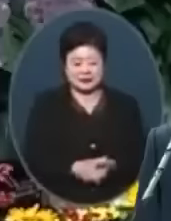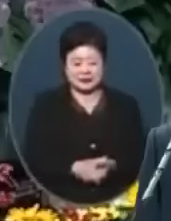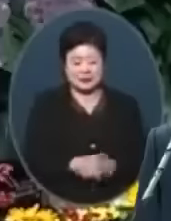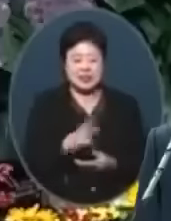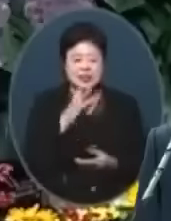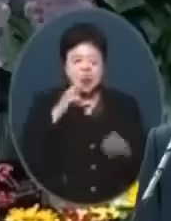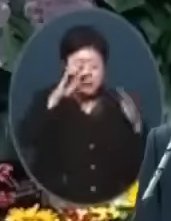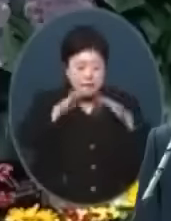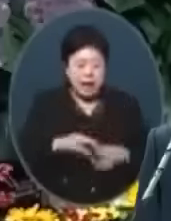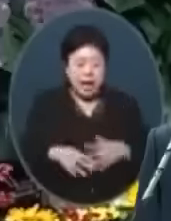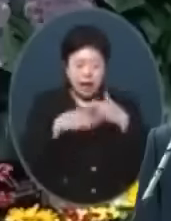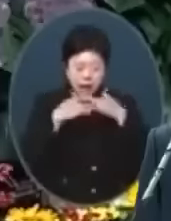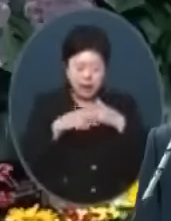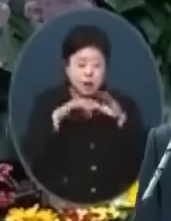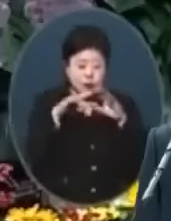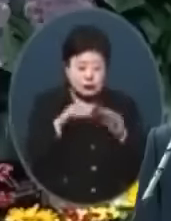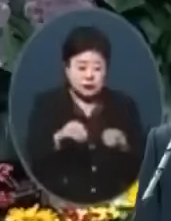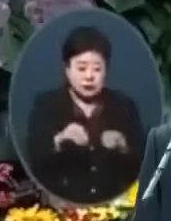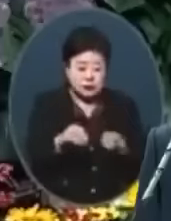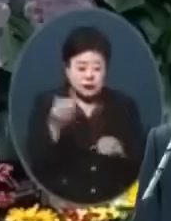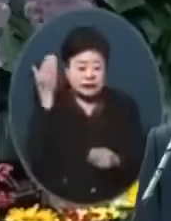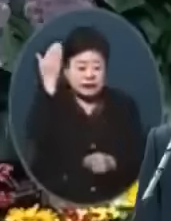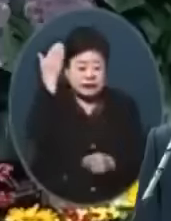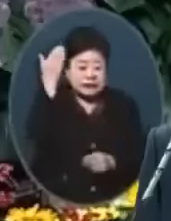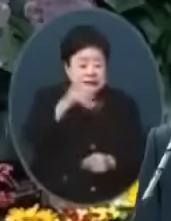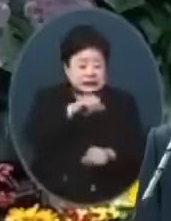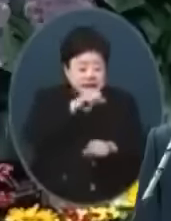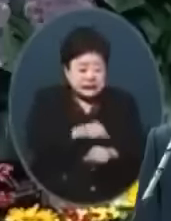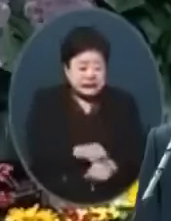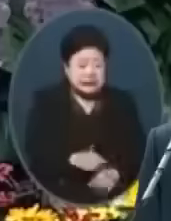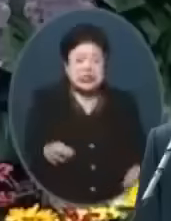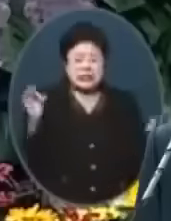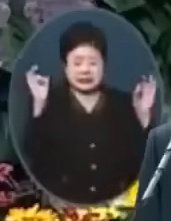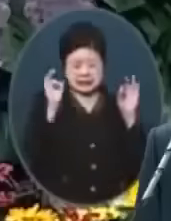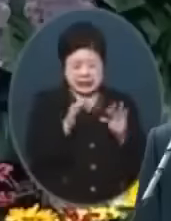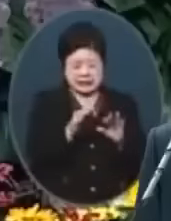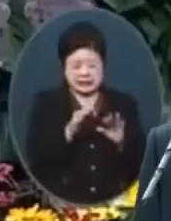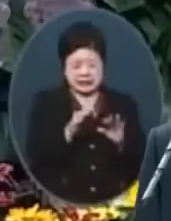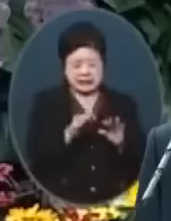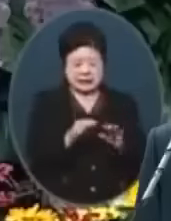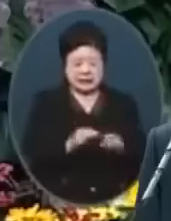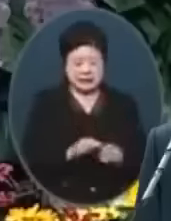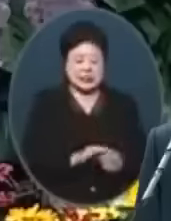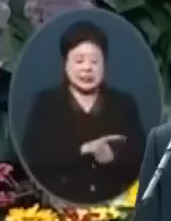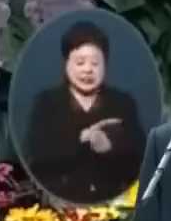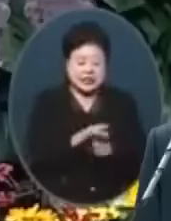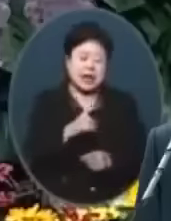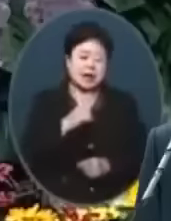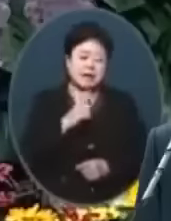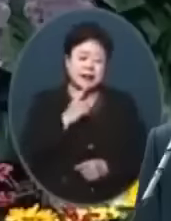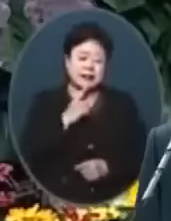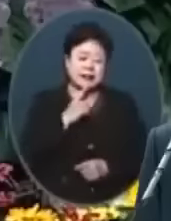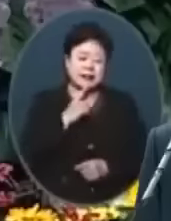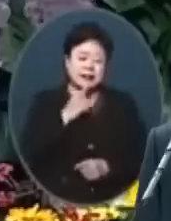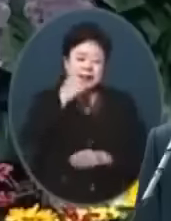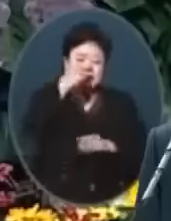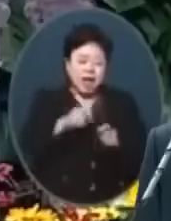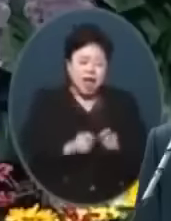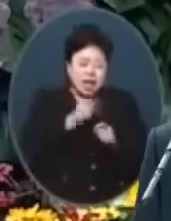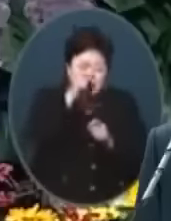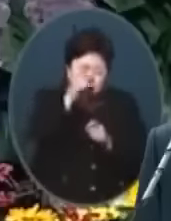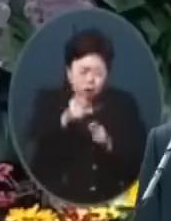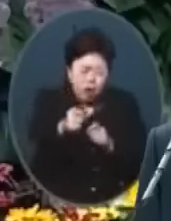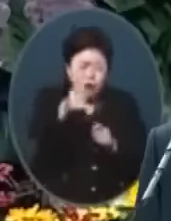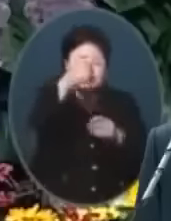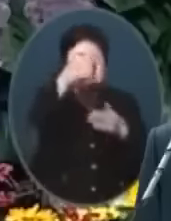예언도 폐하고 방언도 거치고 지식도 사라지겠지만 사랑만은